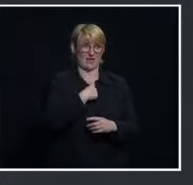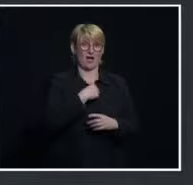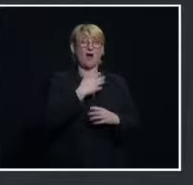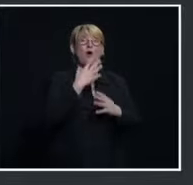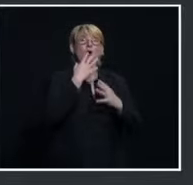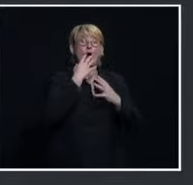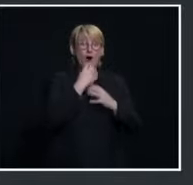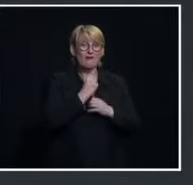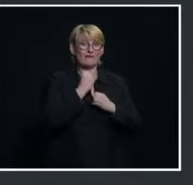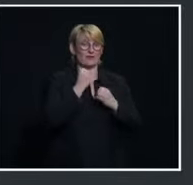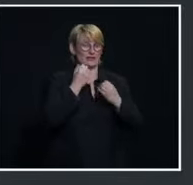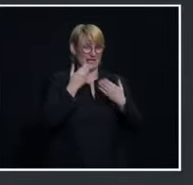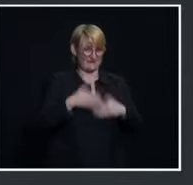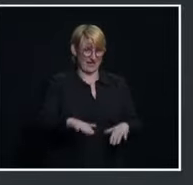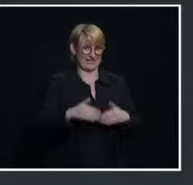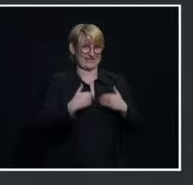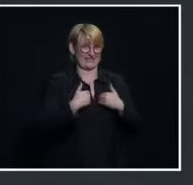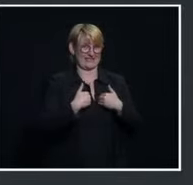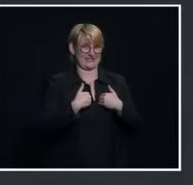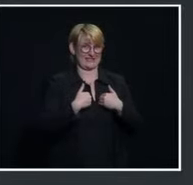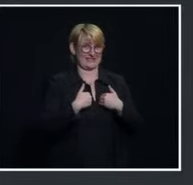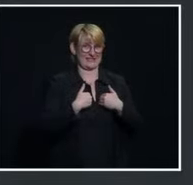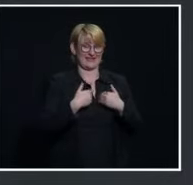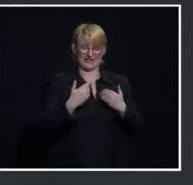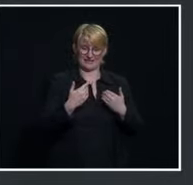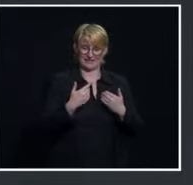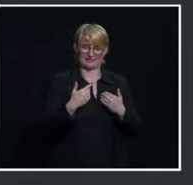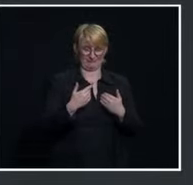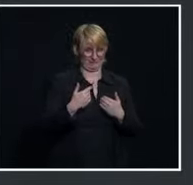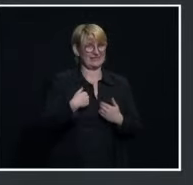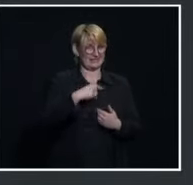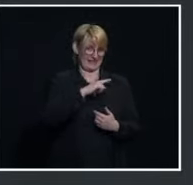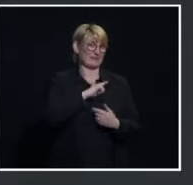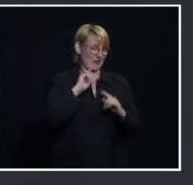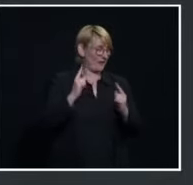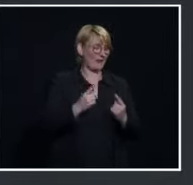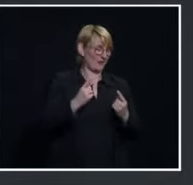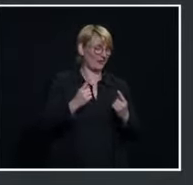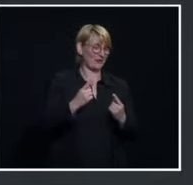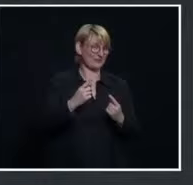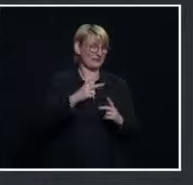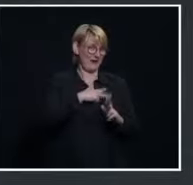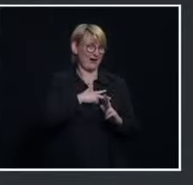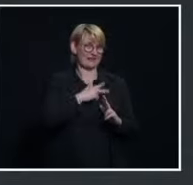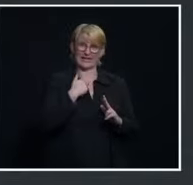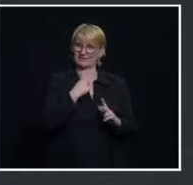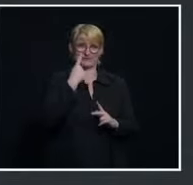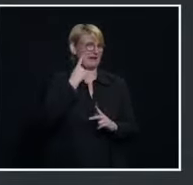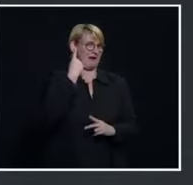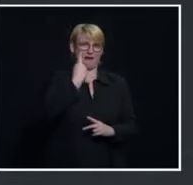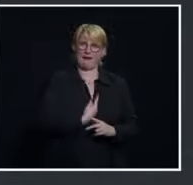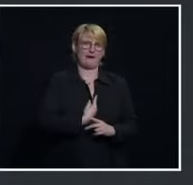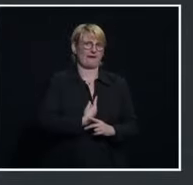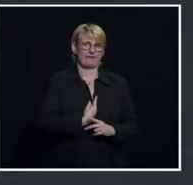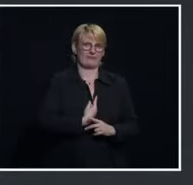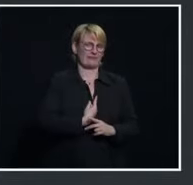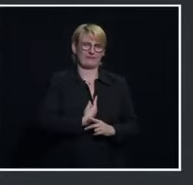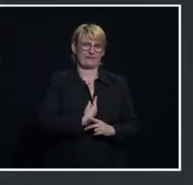Nur weil wir die Hoffnung hatten, und das kann ich von mir auch sagen, dass wir nicht allein sind,